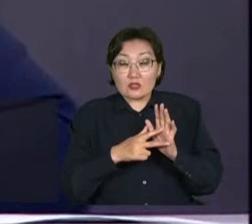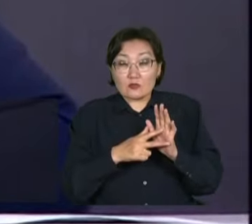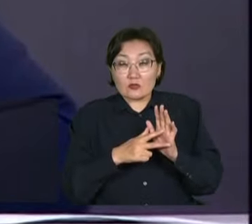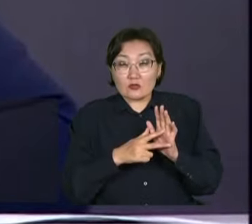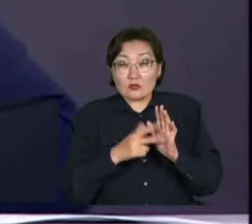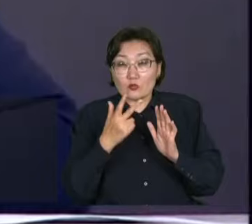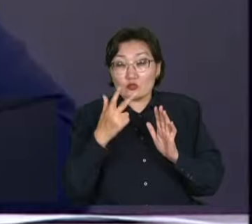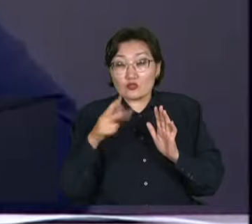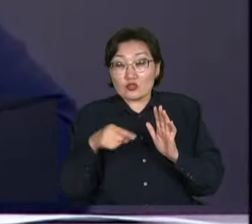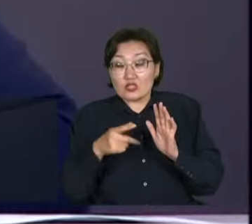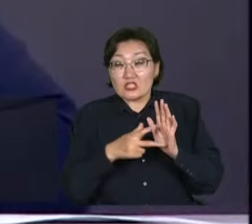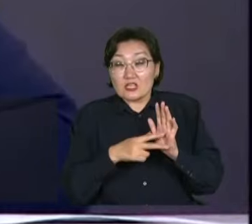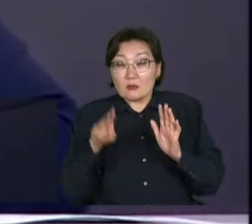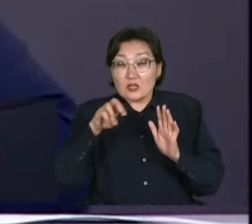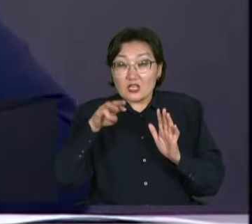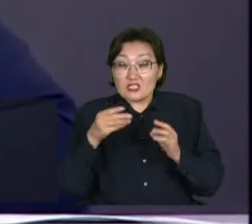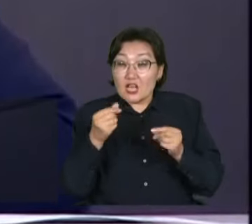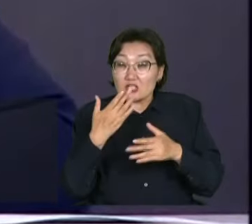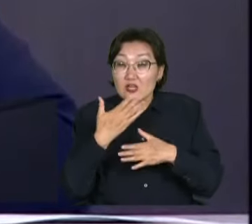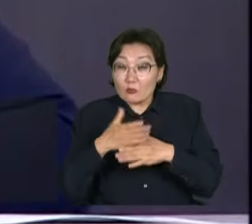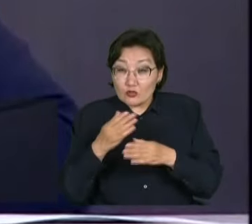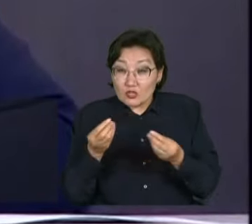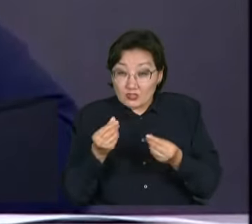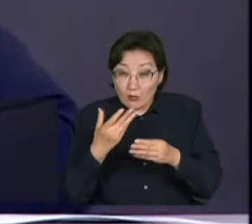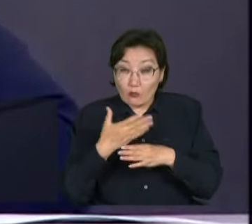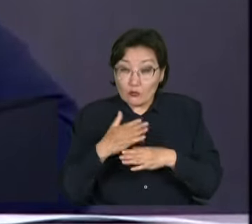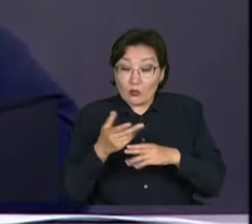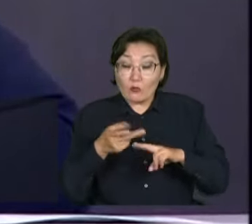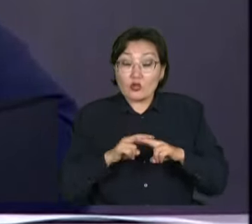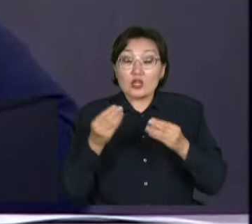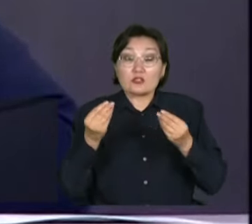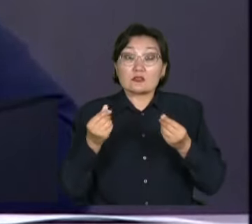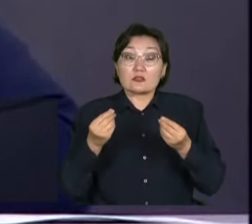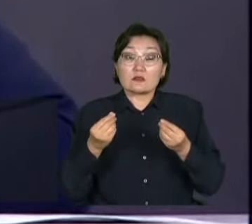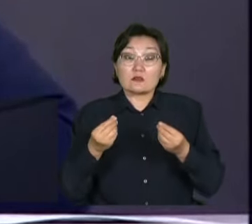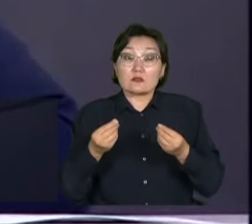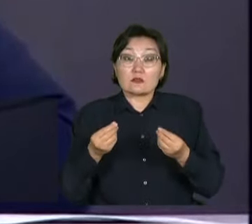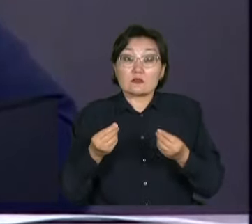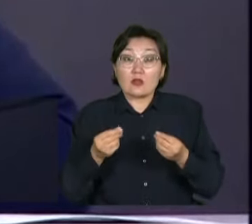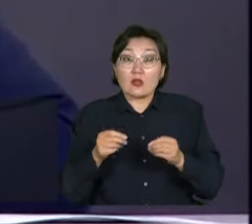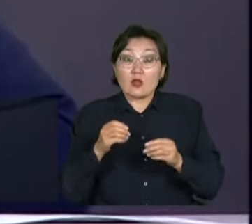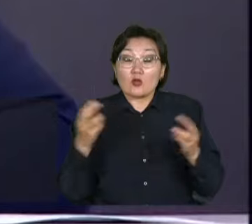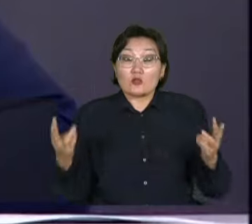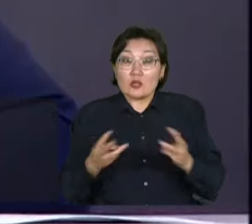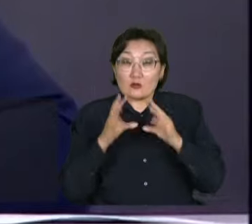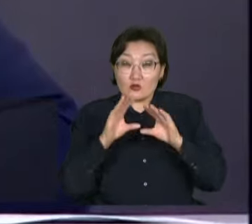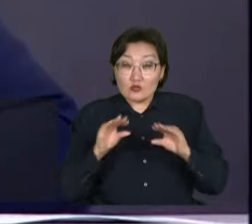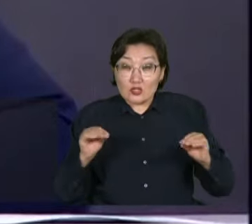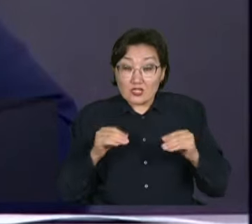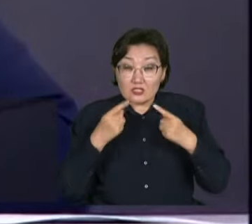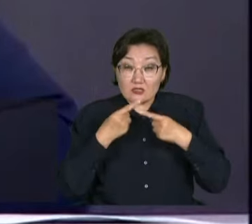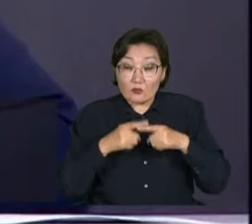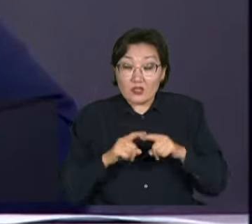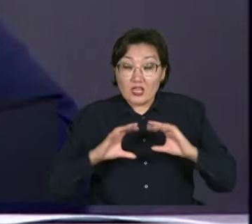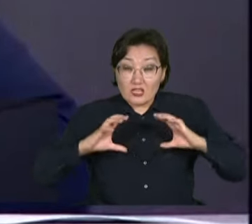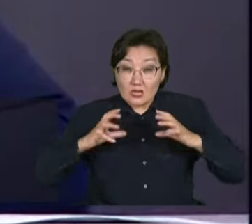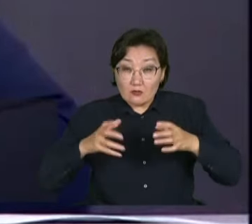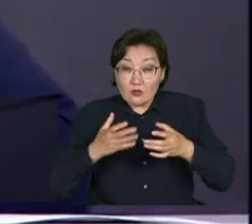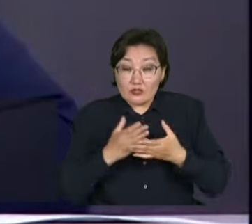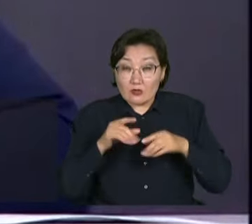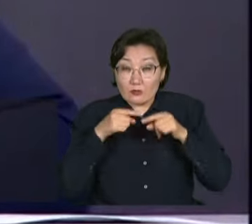3-8 миллиард қаражат бөлінді. Бұл қаражатқа жаңағыдай жоғарыда айтып кеткен өрт сөндіру техникалары бар, тракторлары бар,